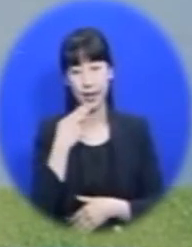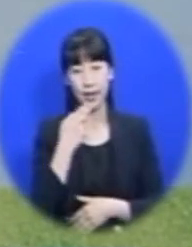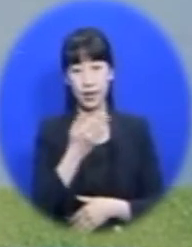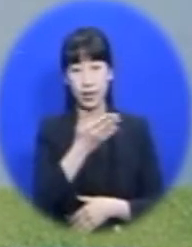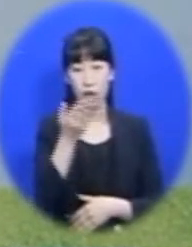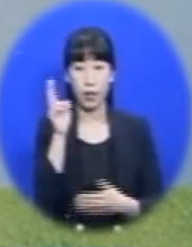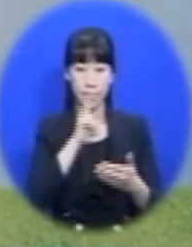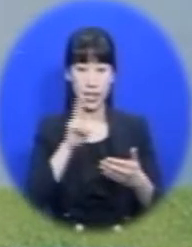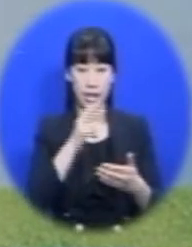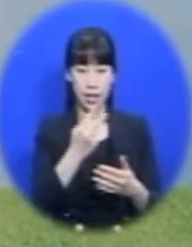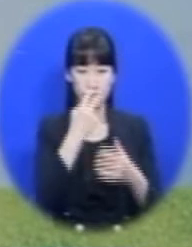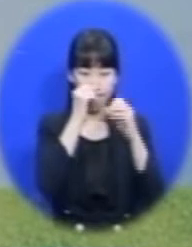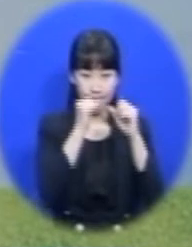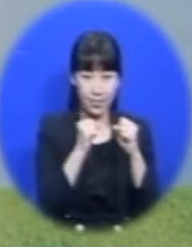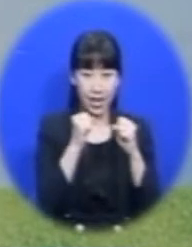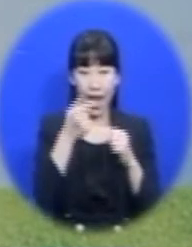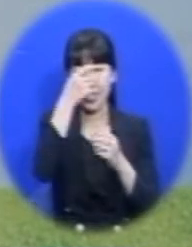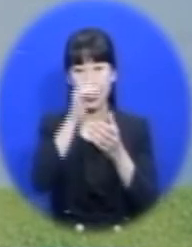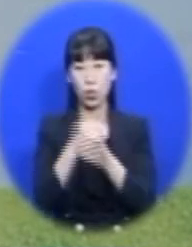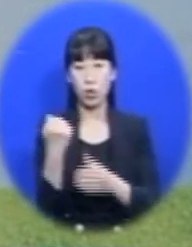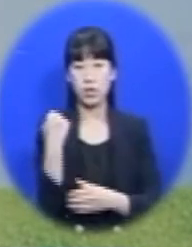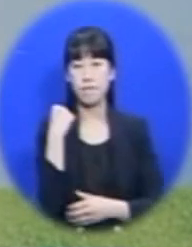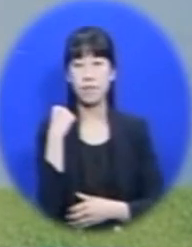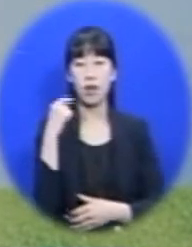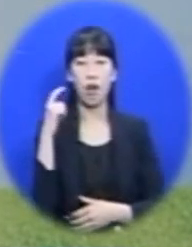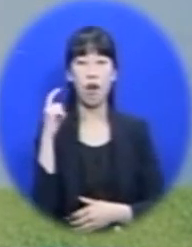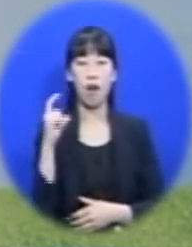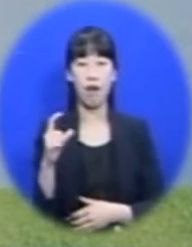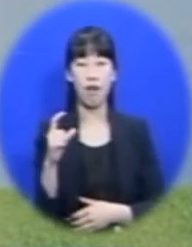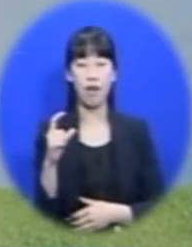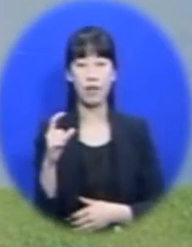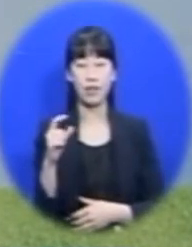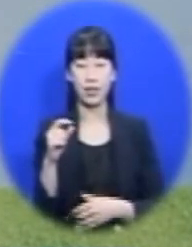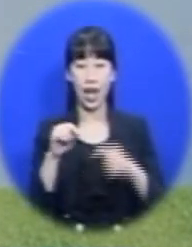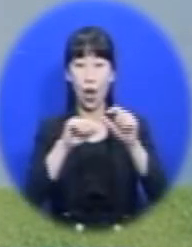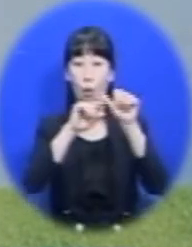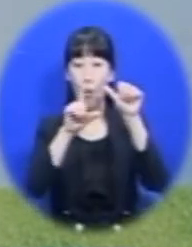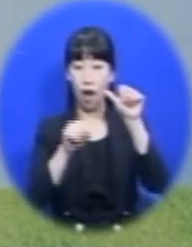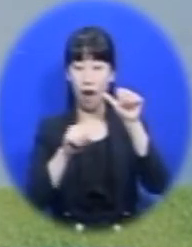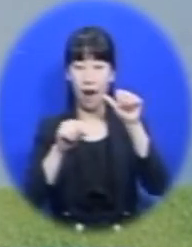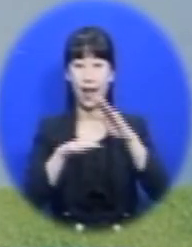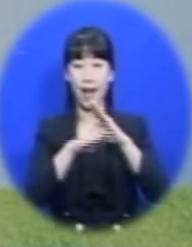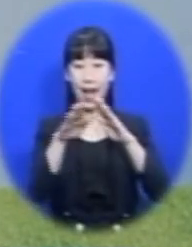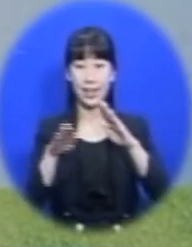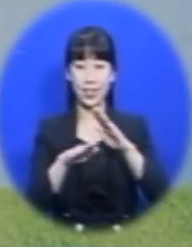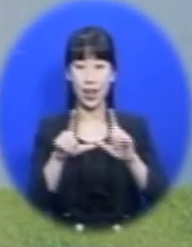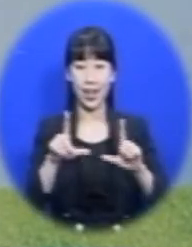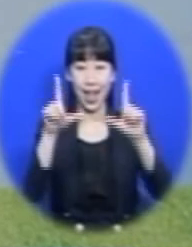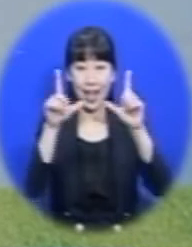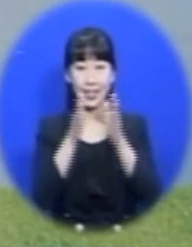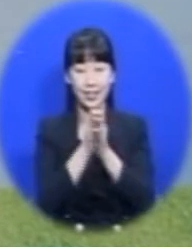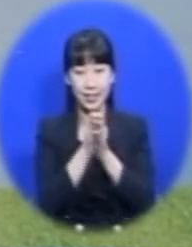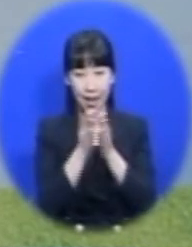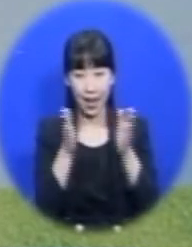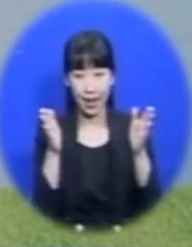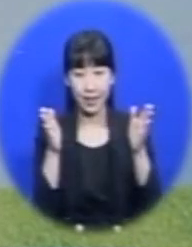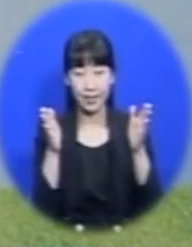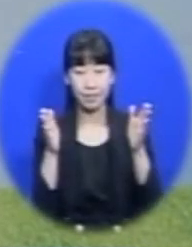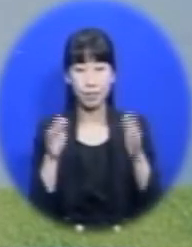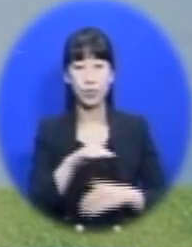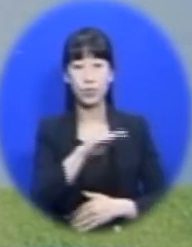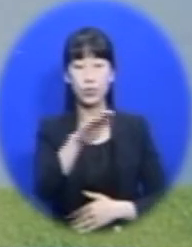기도는 언제까지 힘을 얻습니다. 5월 가정의 달이 시작이 됐습니다. 가정의 달에